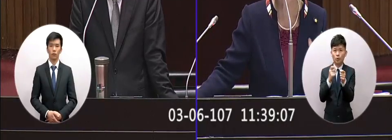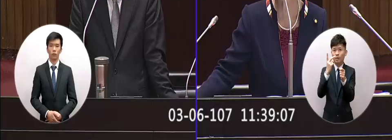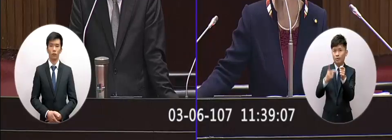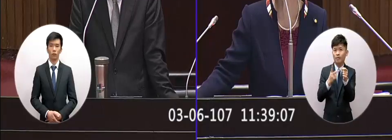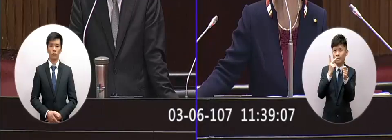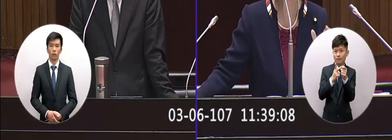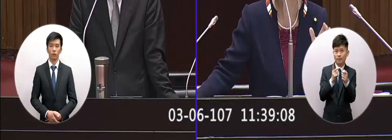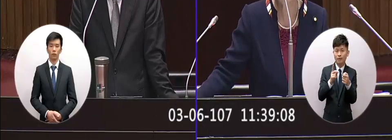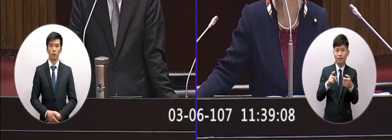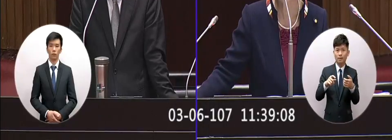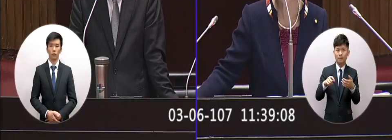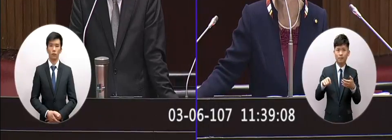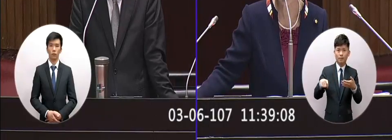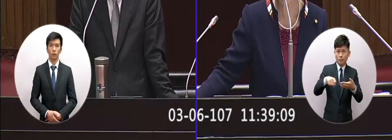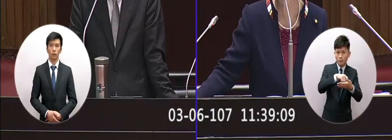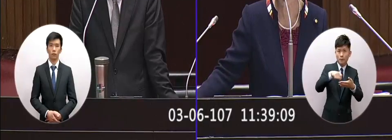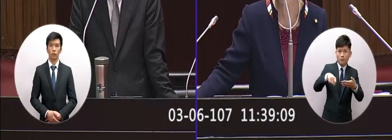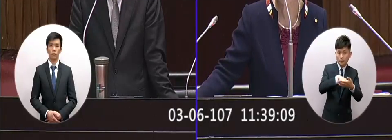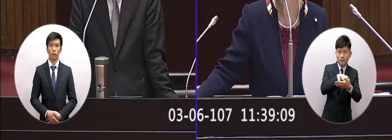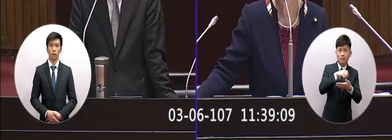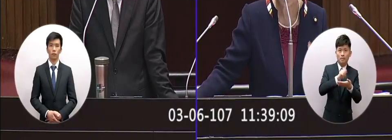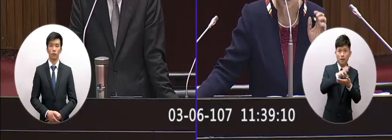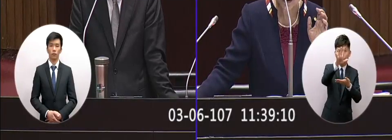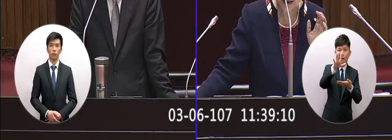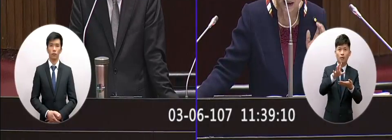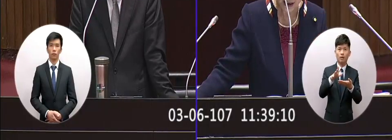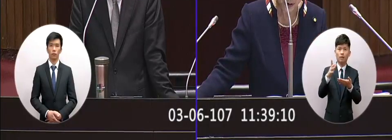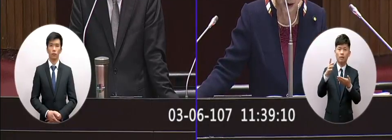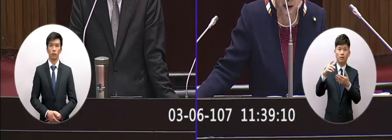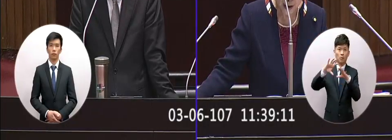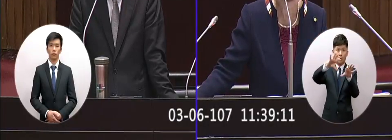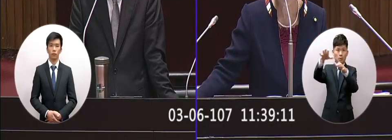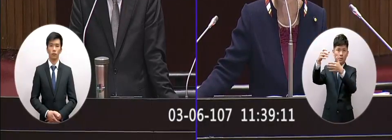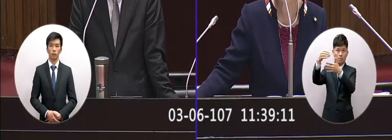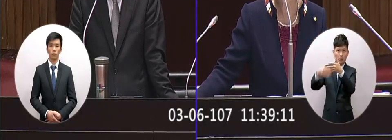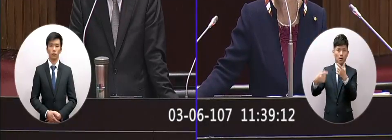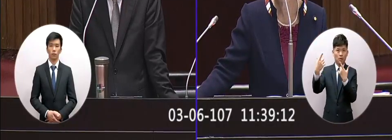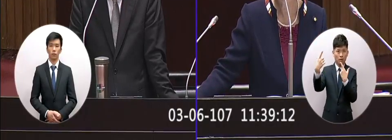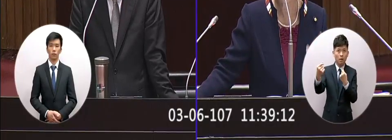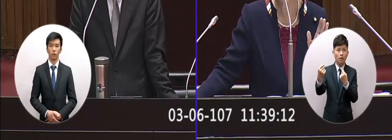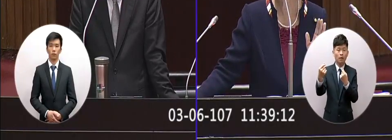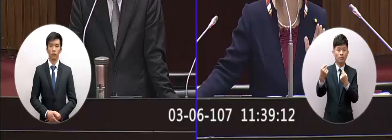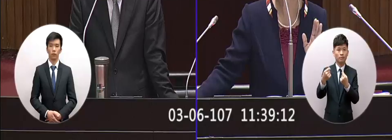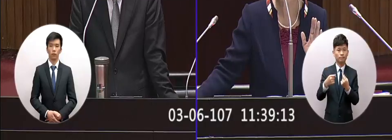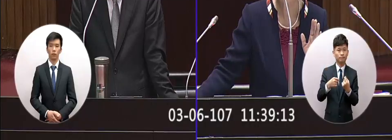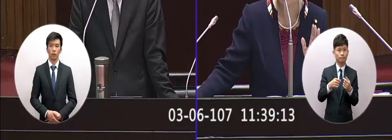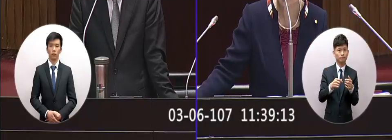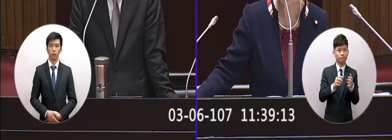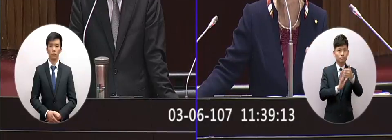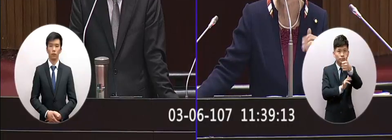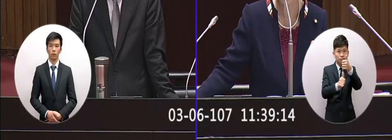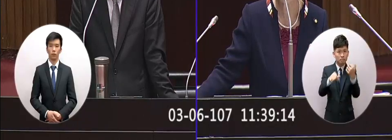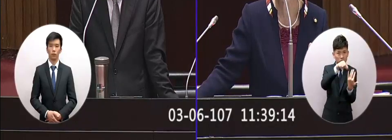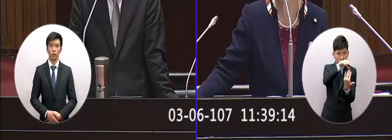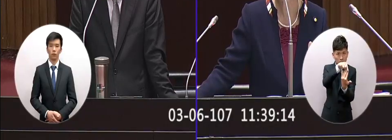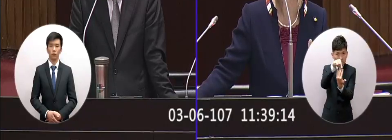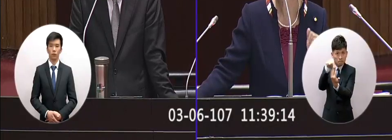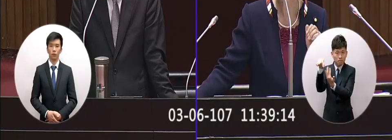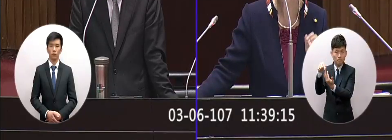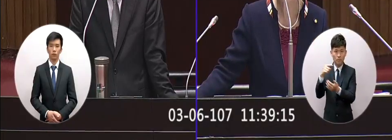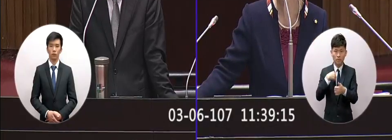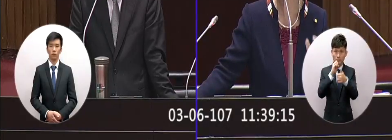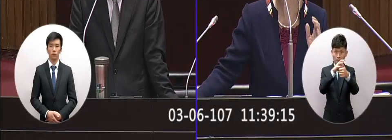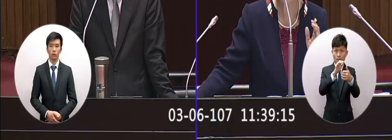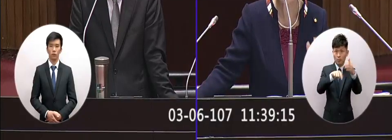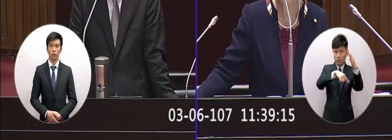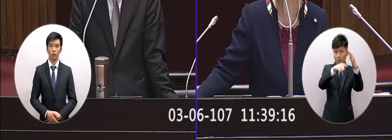水准的标准的这样的一个调查报告。所以呢，在这个遴选上面，当然我们要提醒院长的，